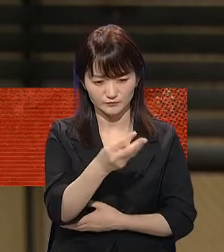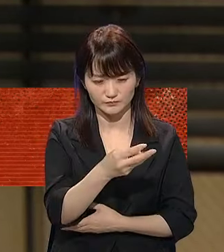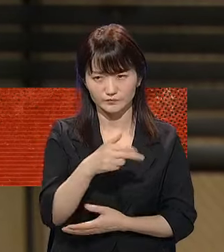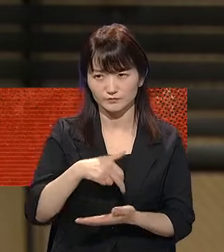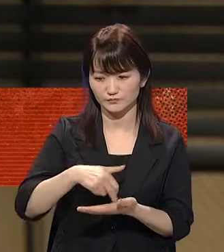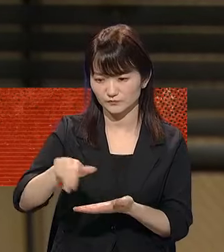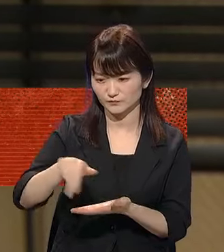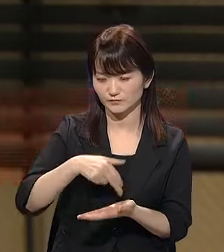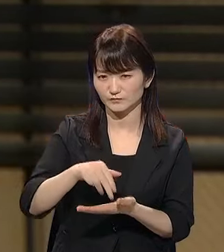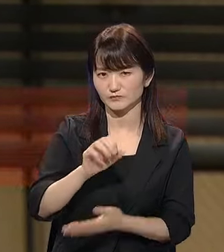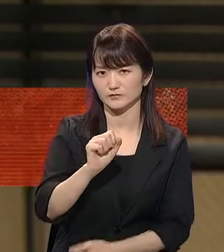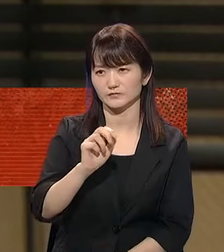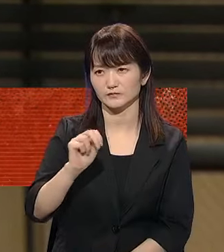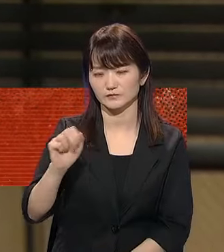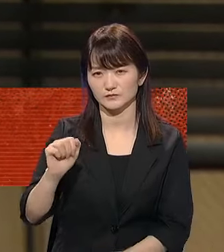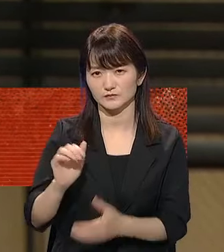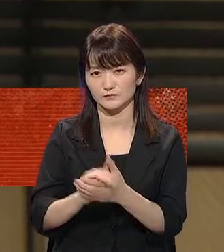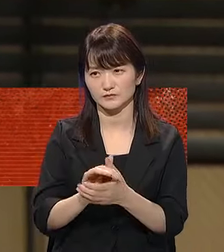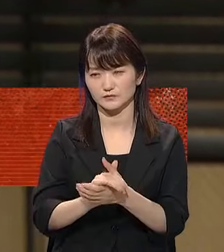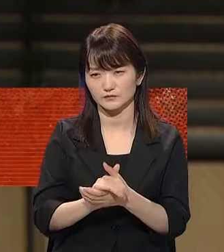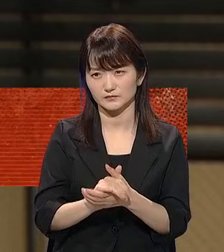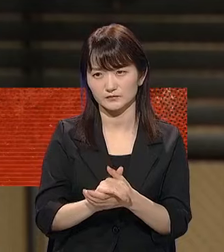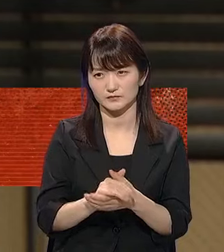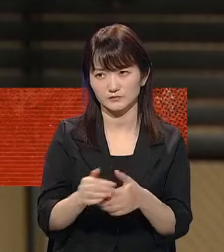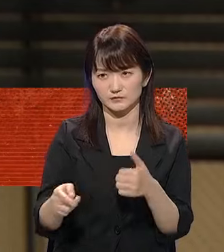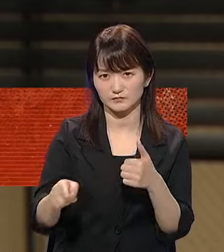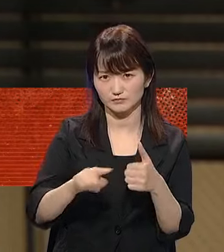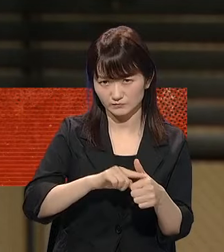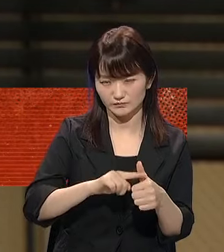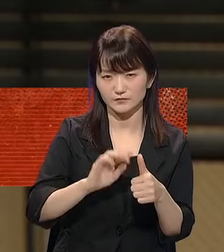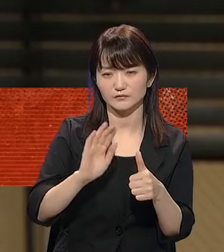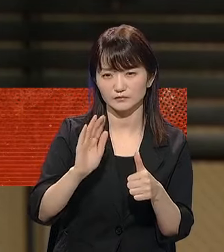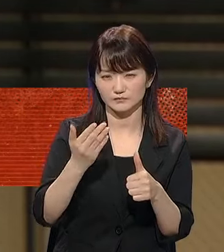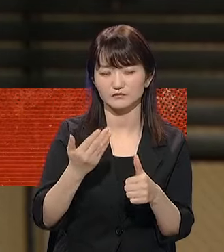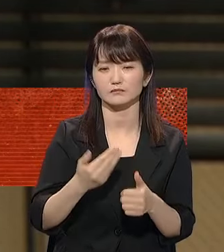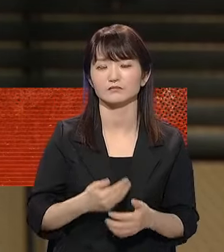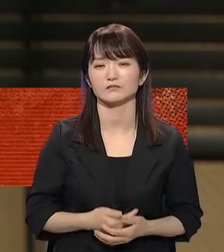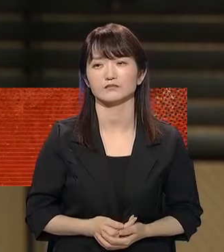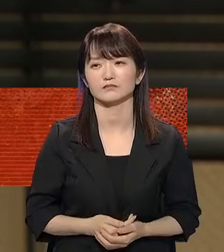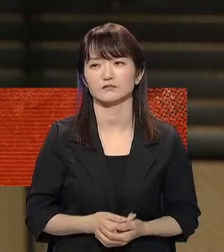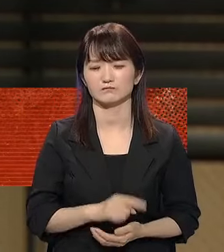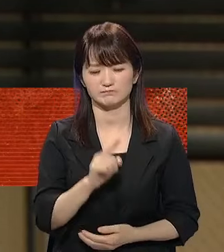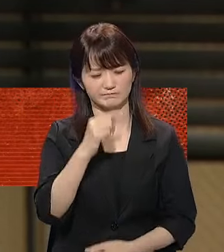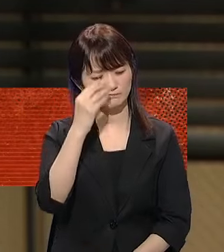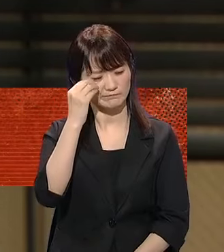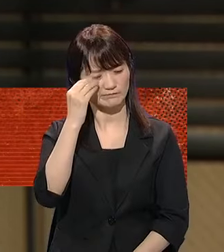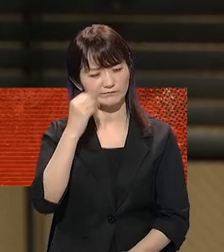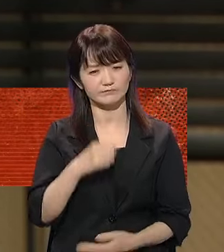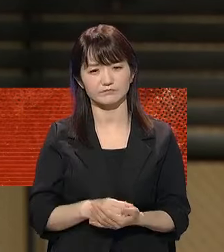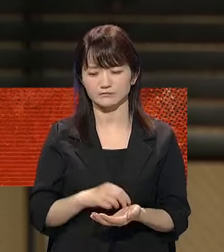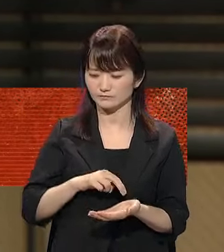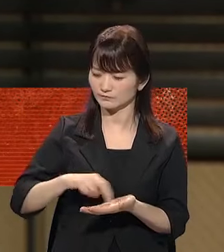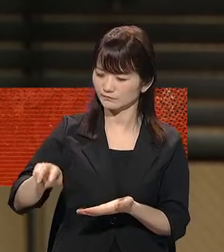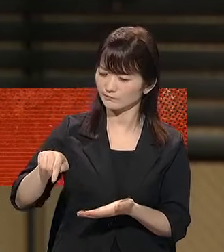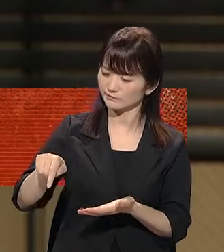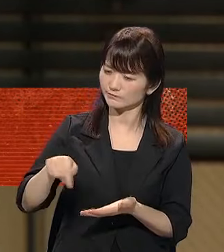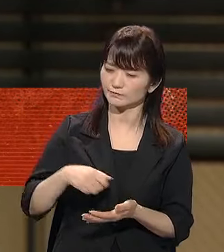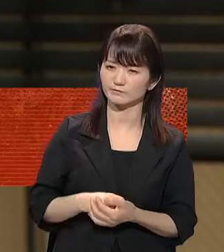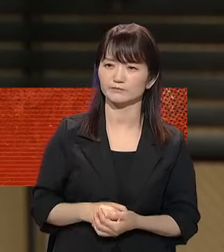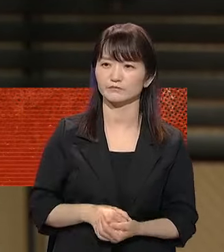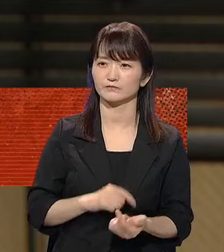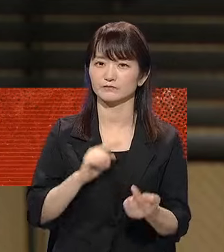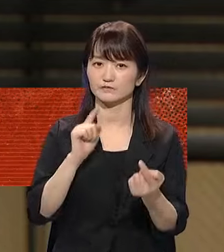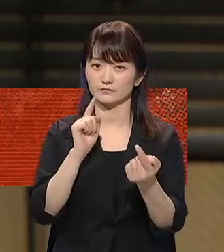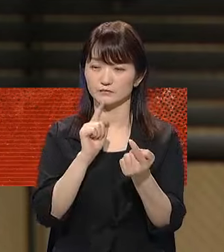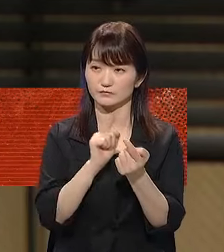카카오톡 SNS죠. 친구 추가라니까 친구 추가 됐다라고 합니다. 그런데 좀 뭔가 이상하다. 링크도 보내고 만나러